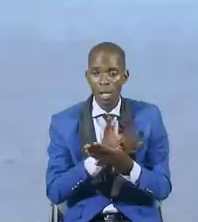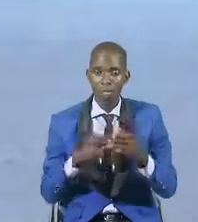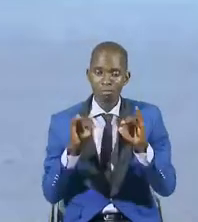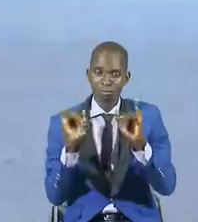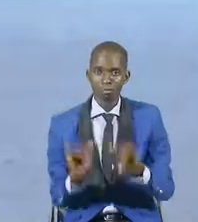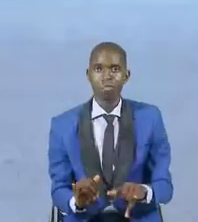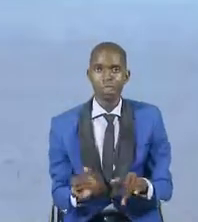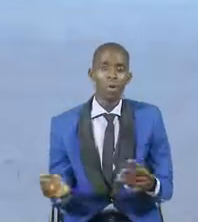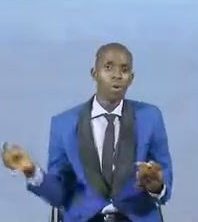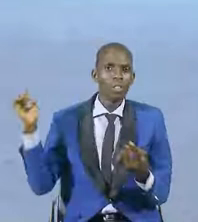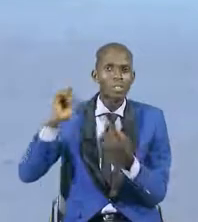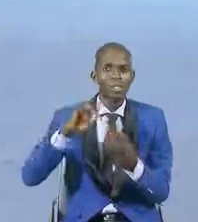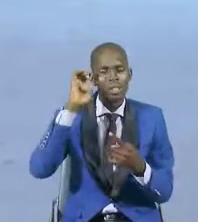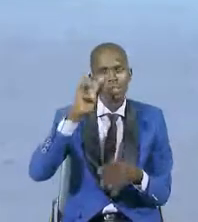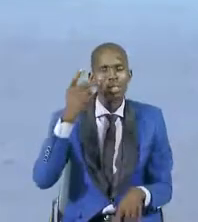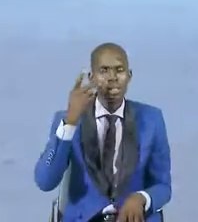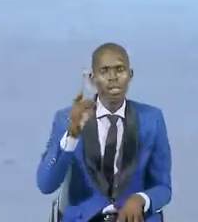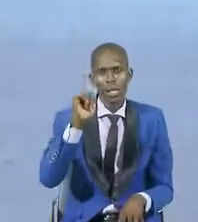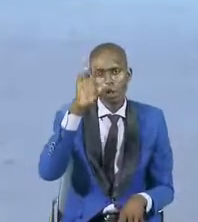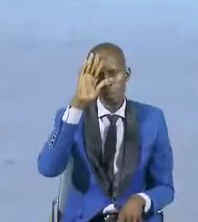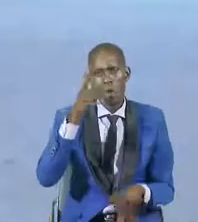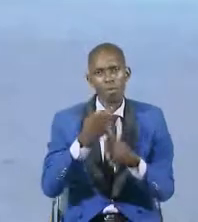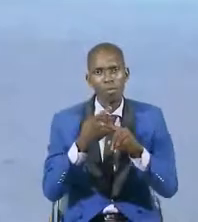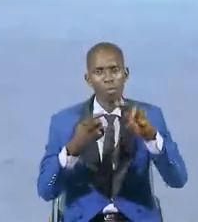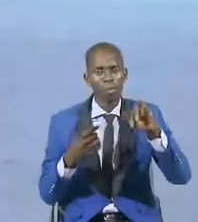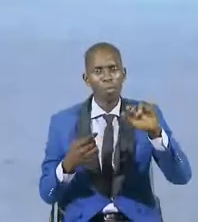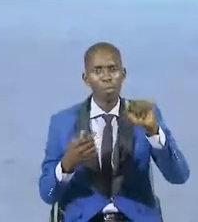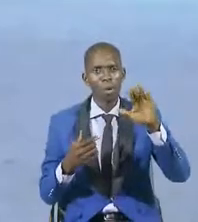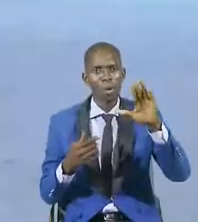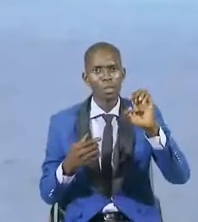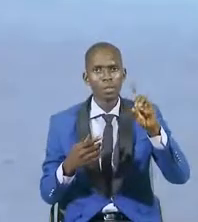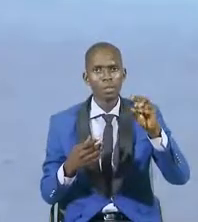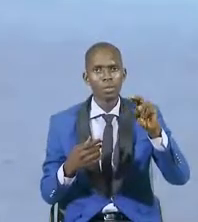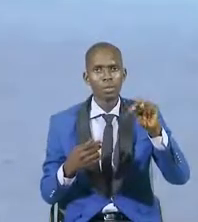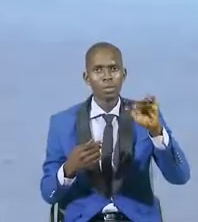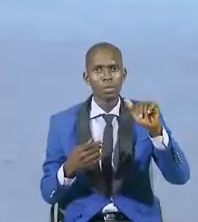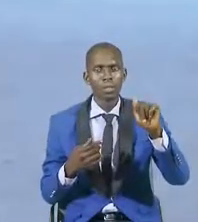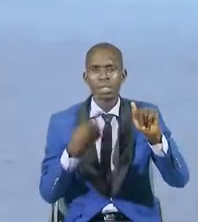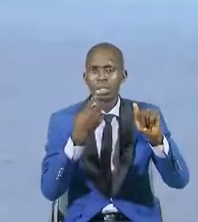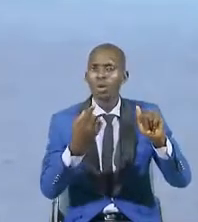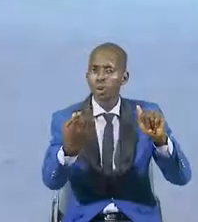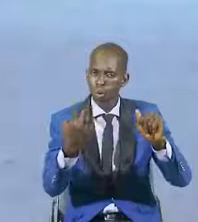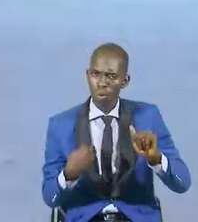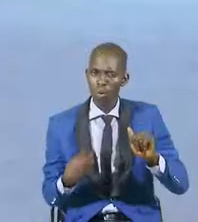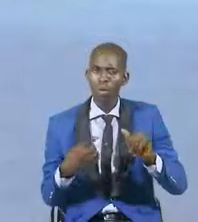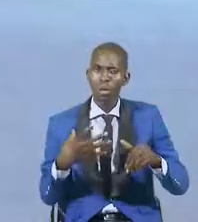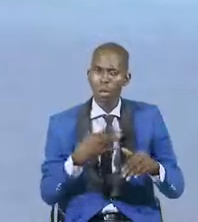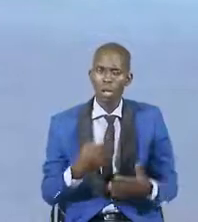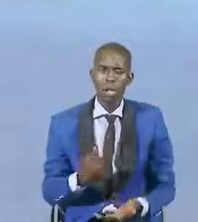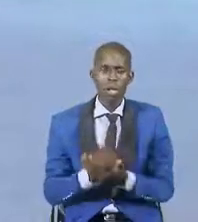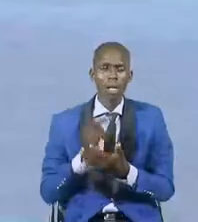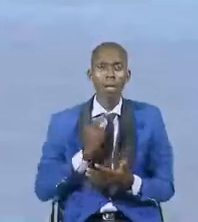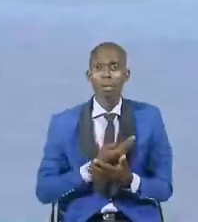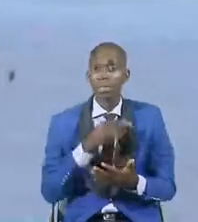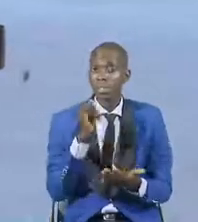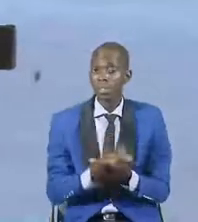attendu. Jusqu'à ce qu'il ait vu un Macédonien lui disant, viens à Macédoine, viens